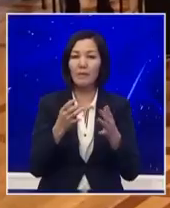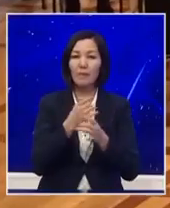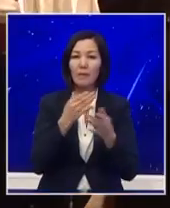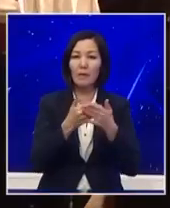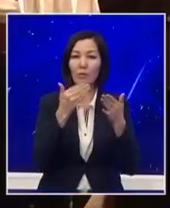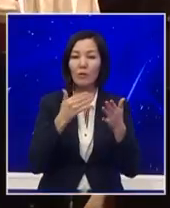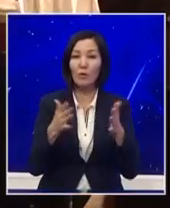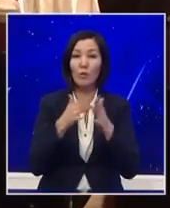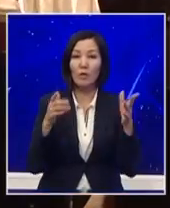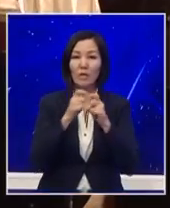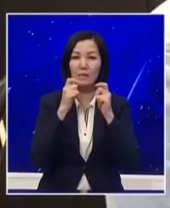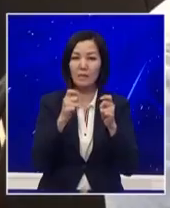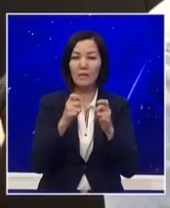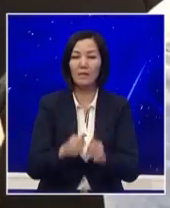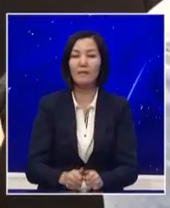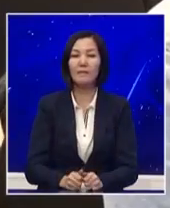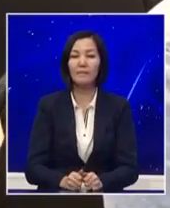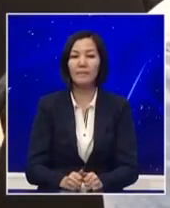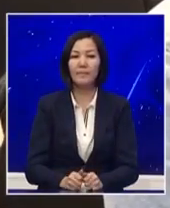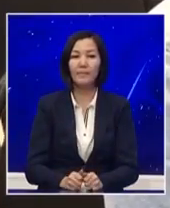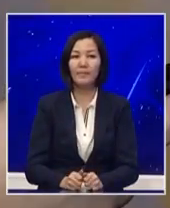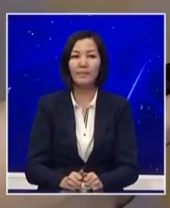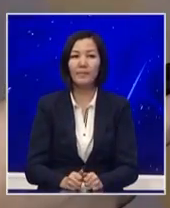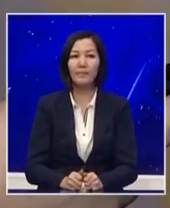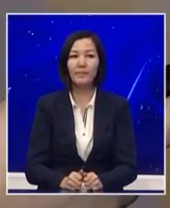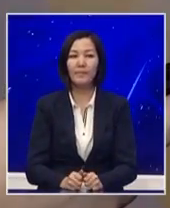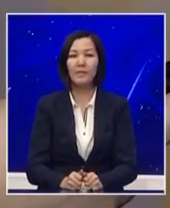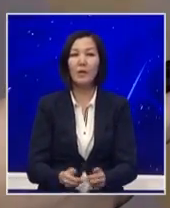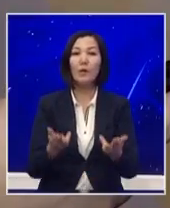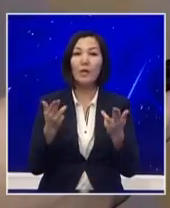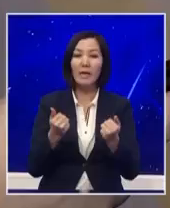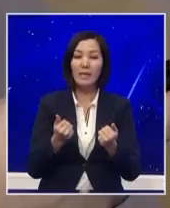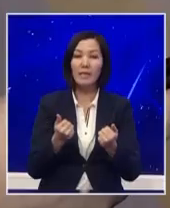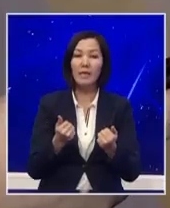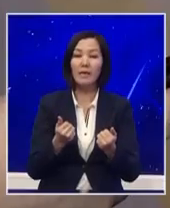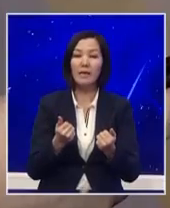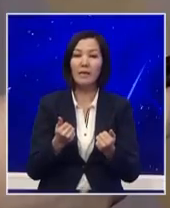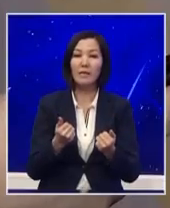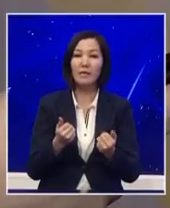жасалған үлкен сый екенін атап өтті. Бұл әрине материалдық жағынан да